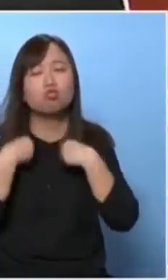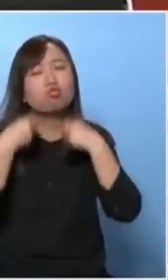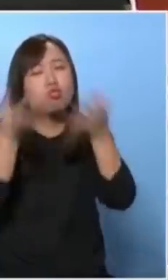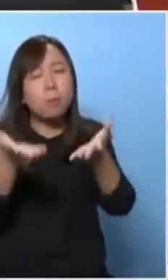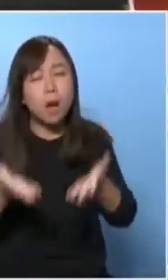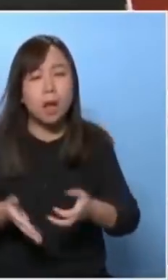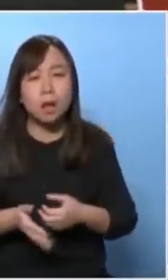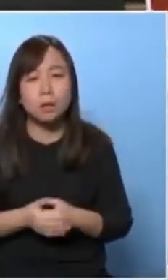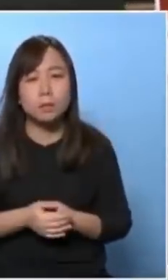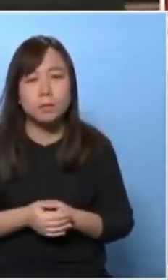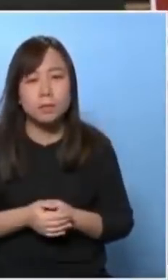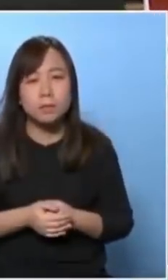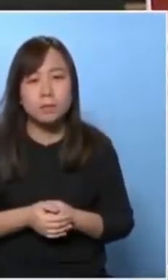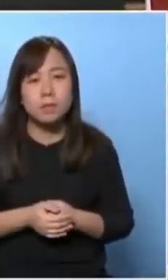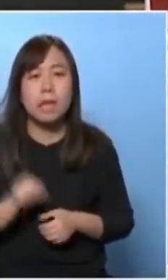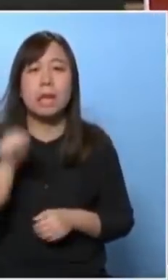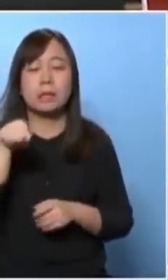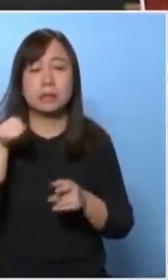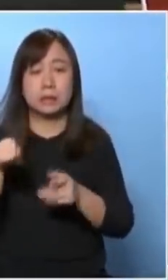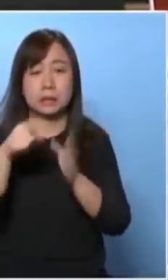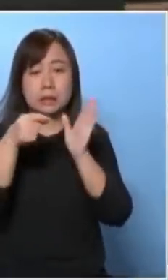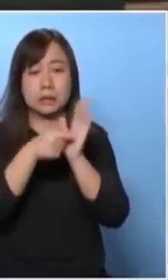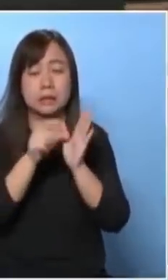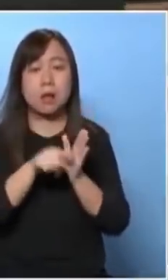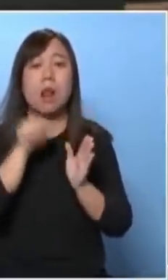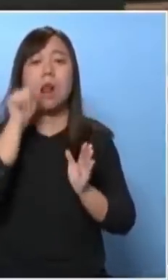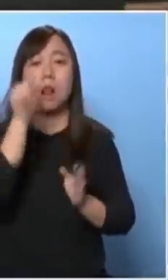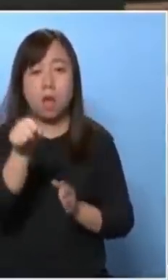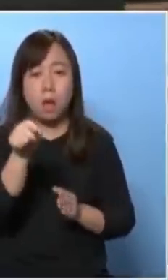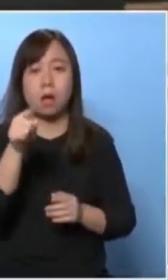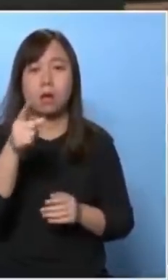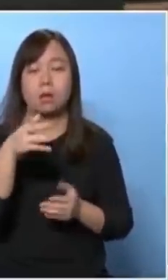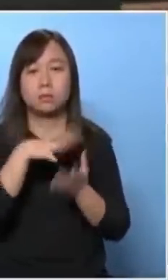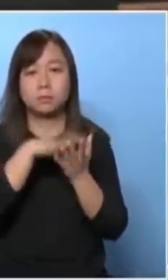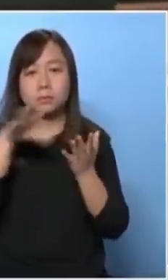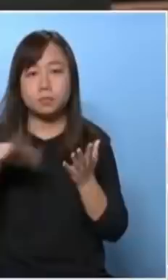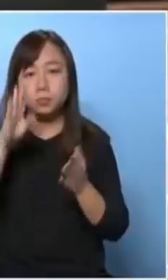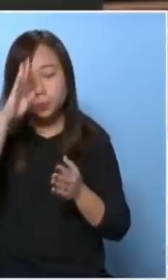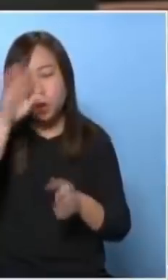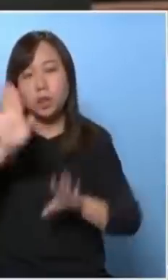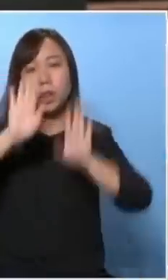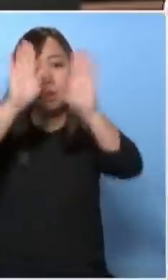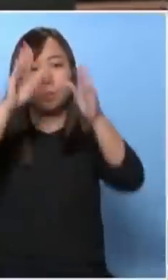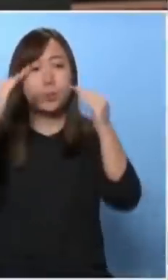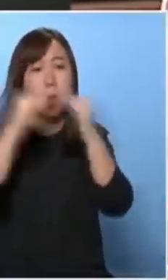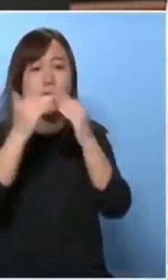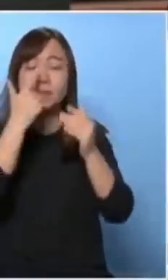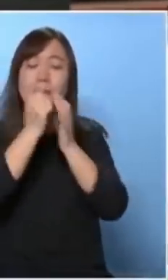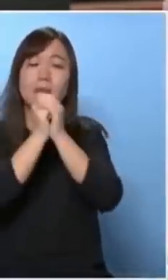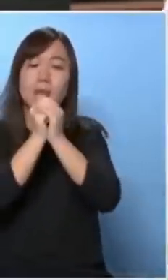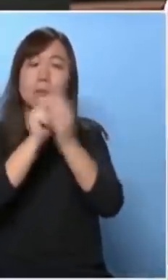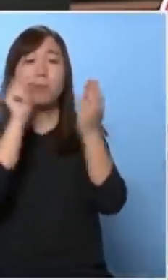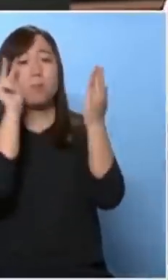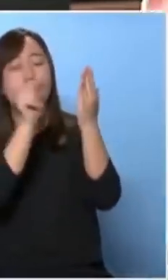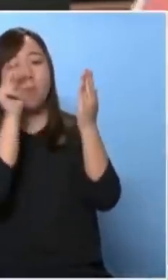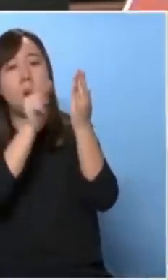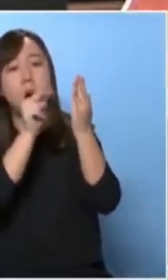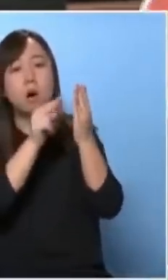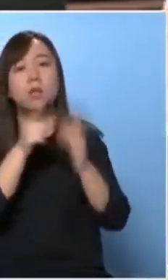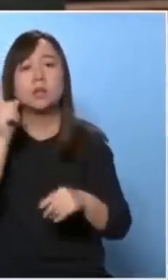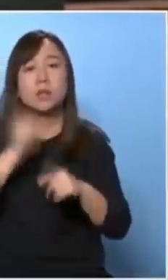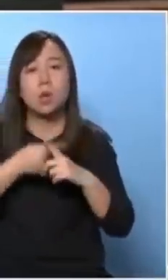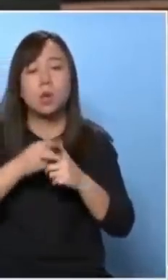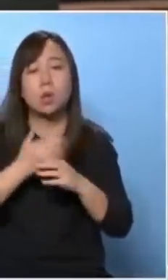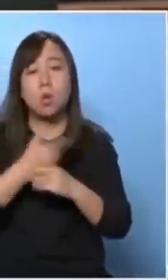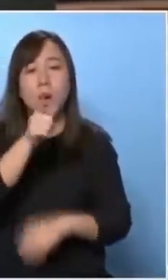嘅呢個就係你嘅反照，唔該你自己貼喺屋企過年嘅時候望住，因為你係唔